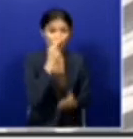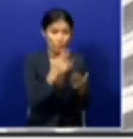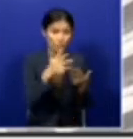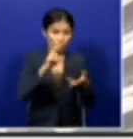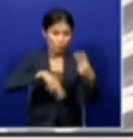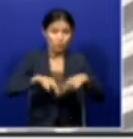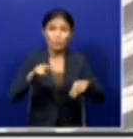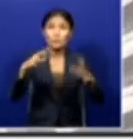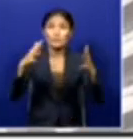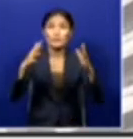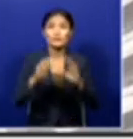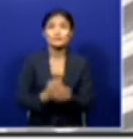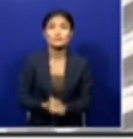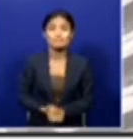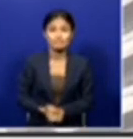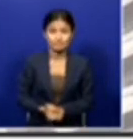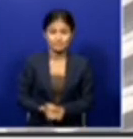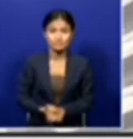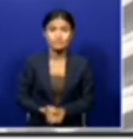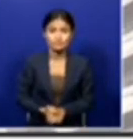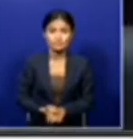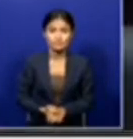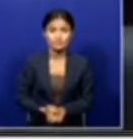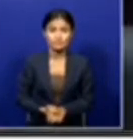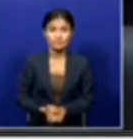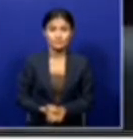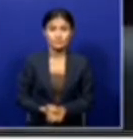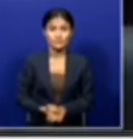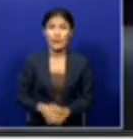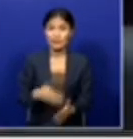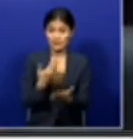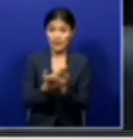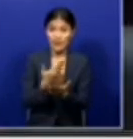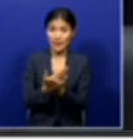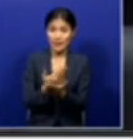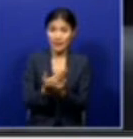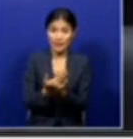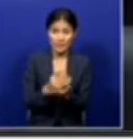นี้ชัดเจนที่สุดเลยฮะท่านประธานถึงแม้ว่าจะคืนเงินเขา